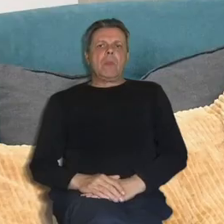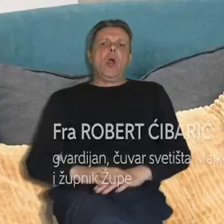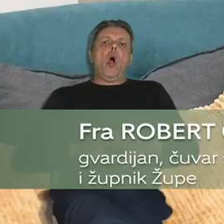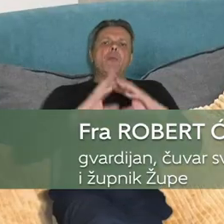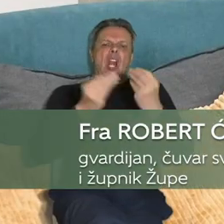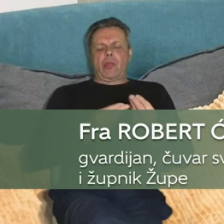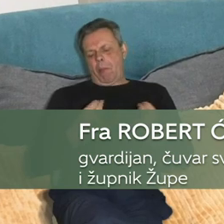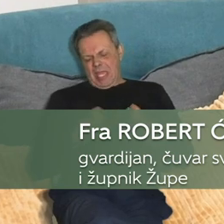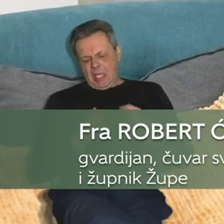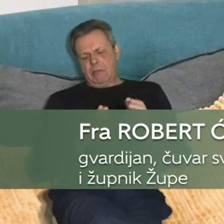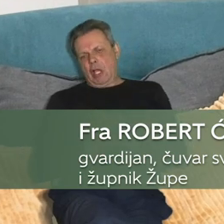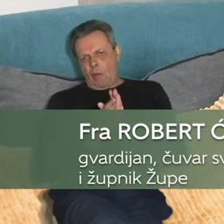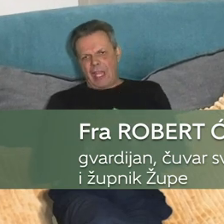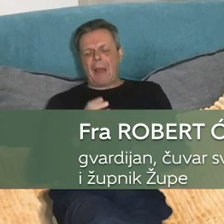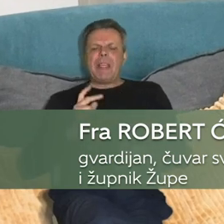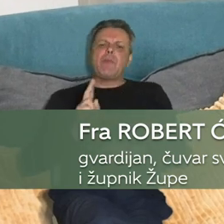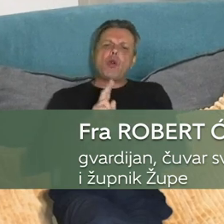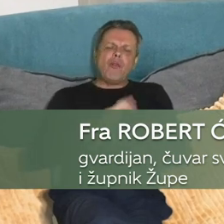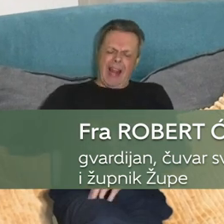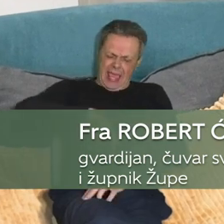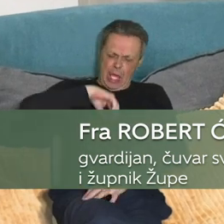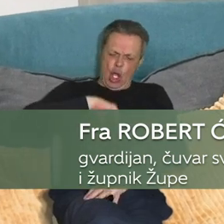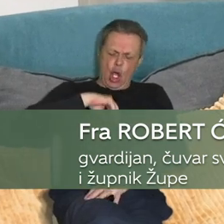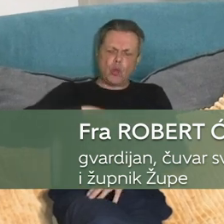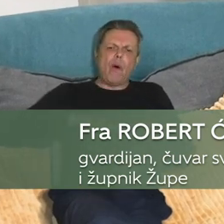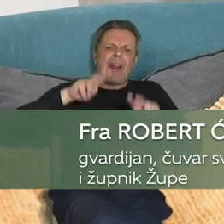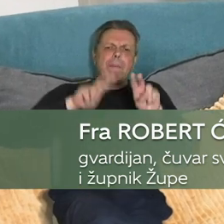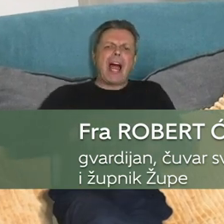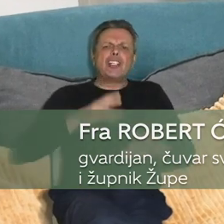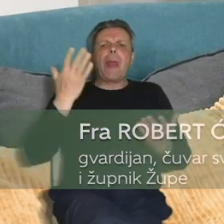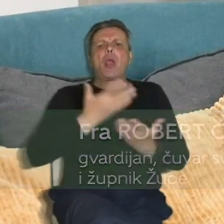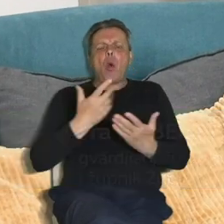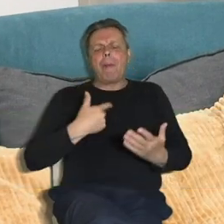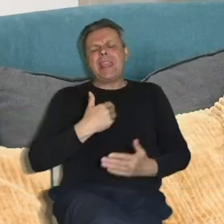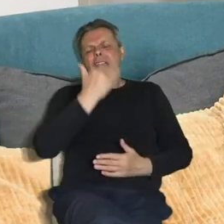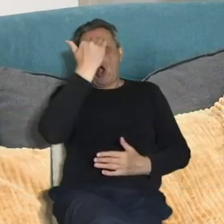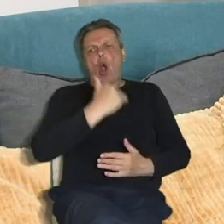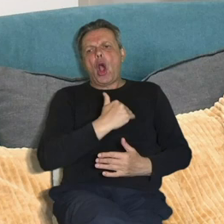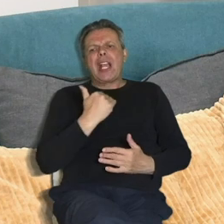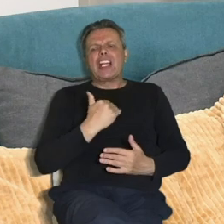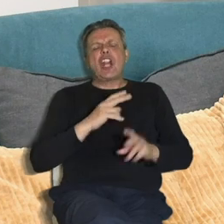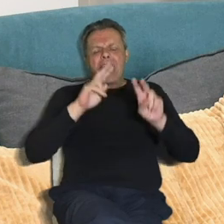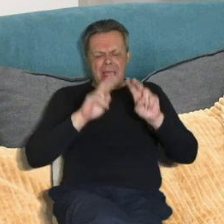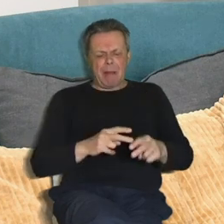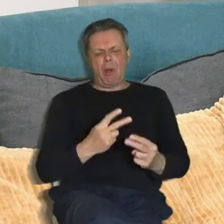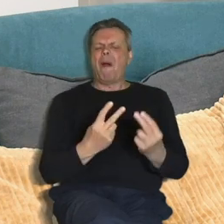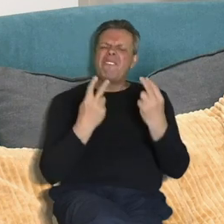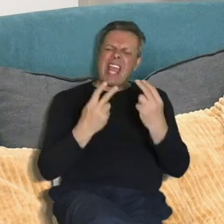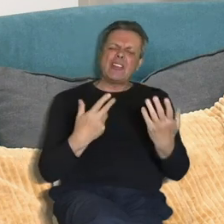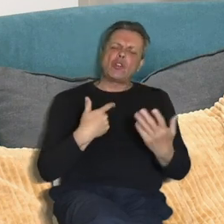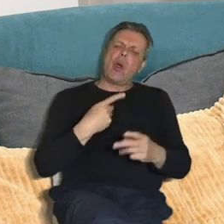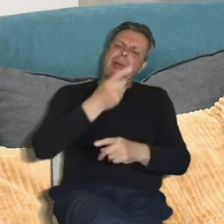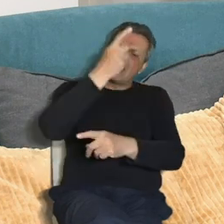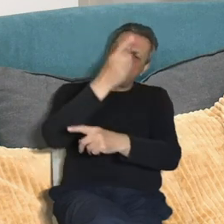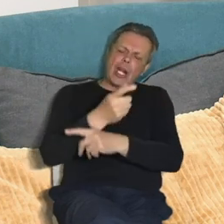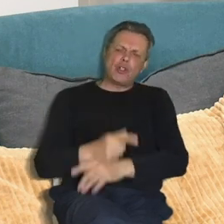Franjevci, pa čuvali smo one duhovne baštine koje već dugo godina, dakle, kao kršćani imamo. To su te vrijednosti koje nas